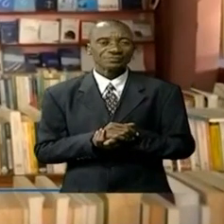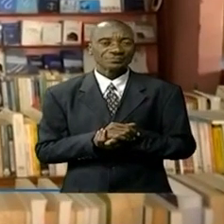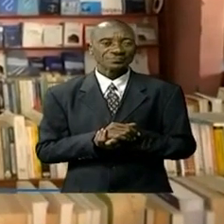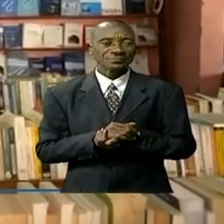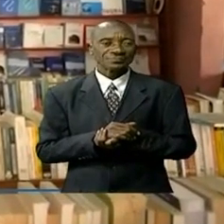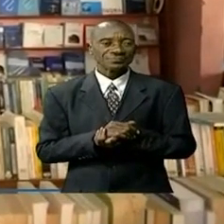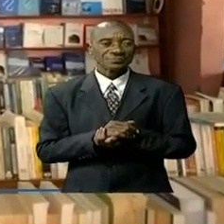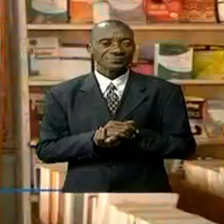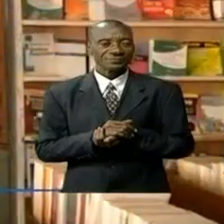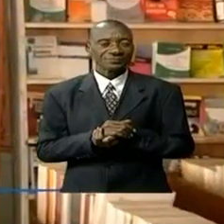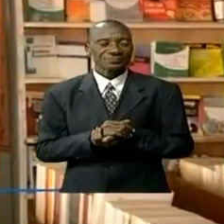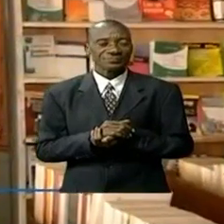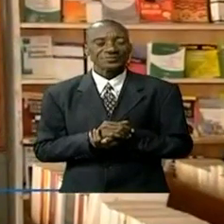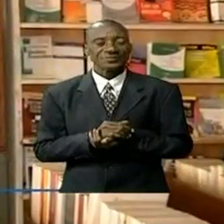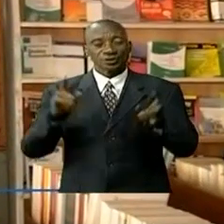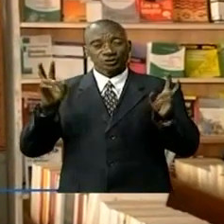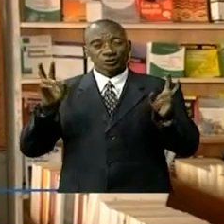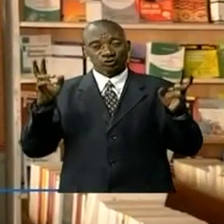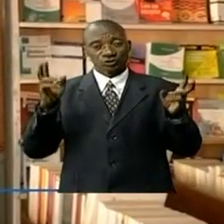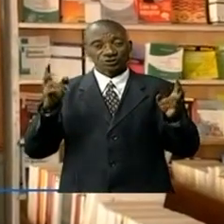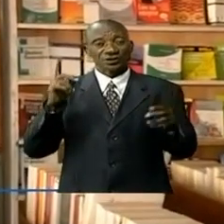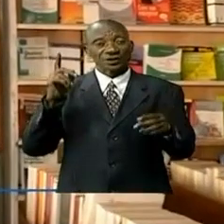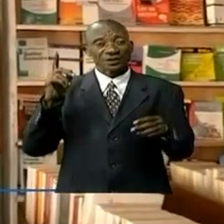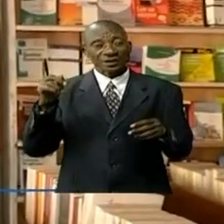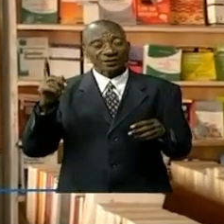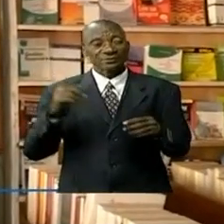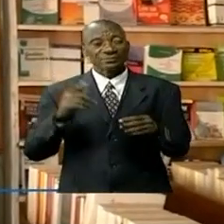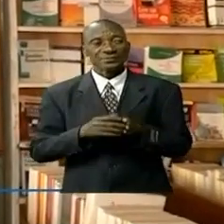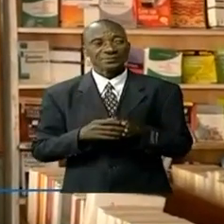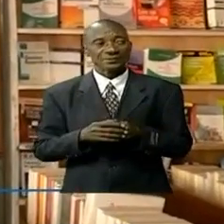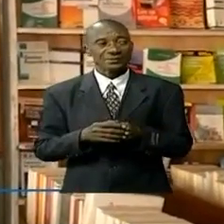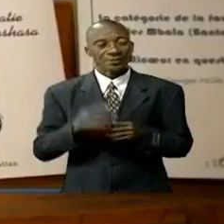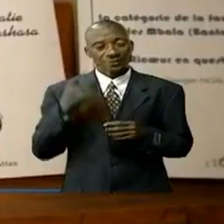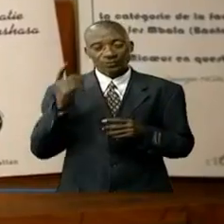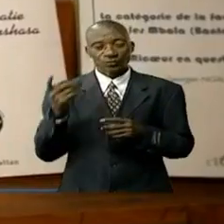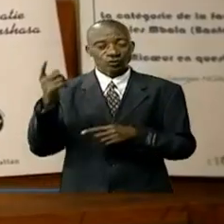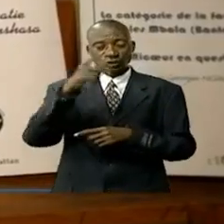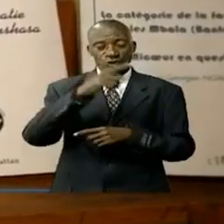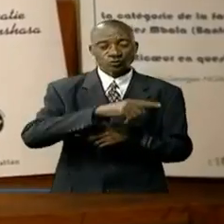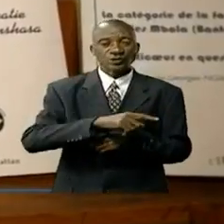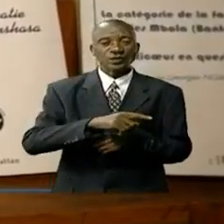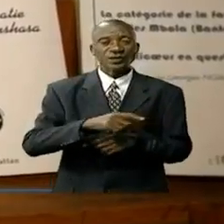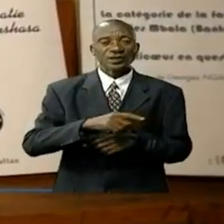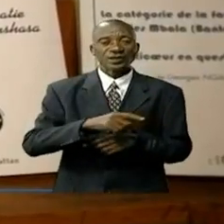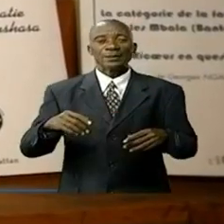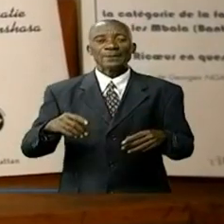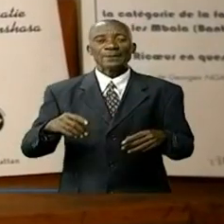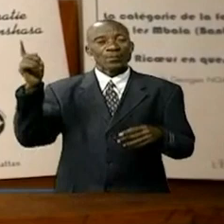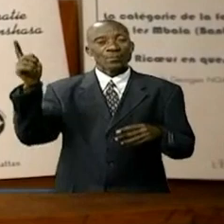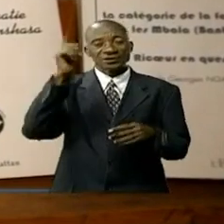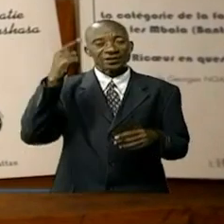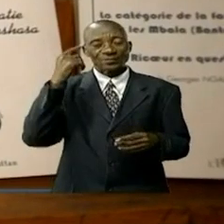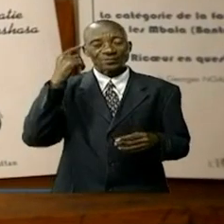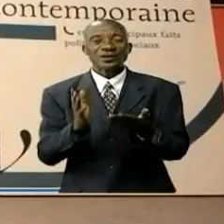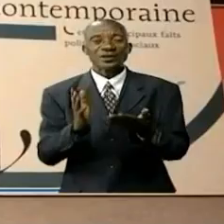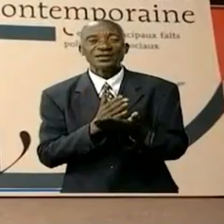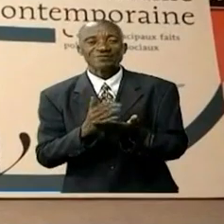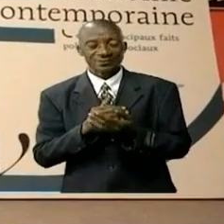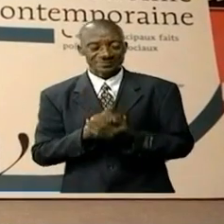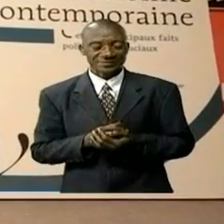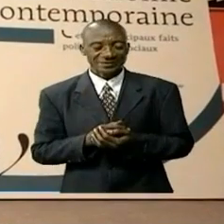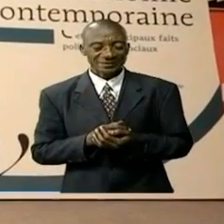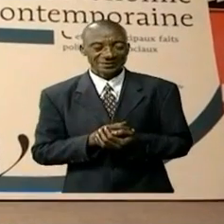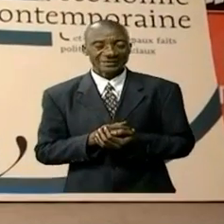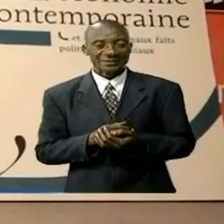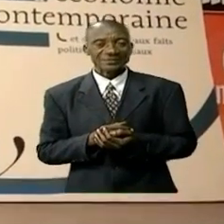fête, c'est le thème retenu à l'occasion de la célébration de la journée mondiale du livre et du droit d'auteur. Le livre utile qui rassemble